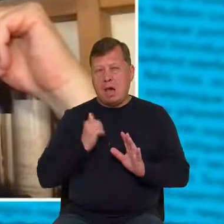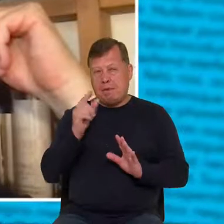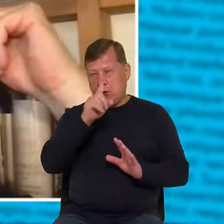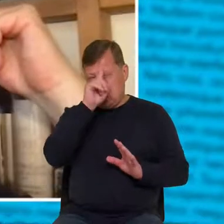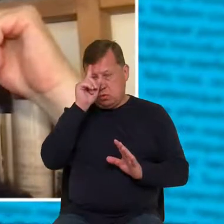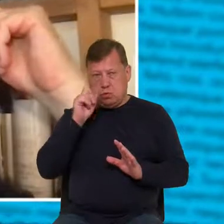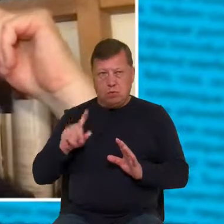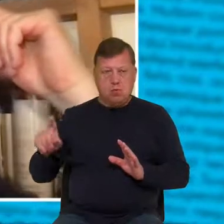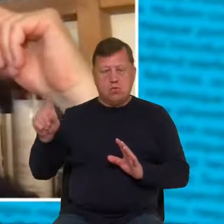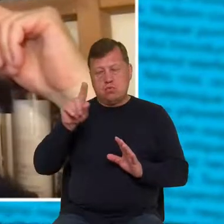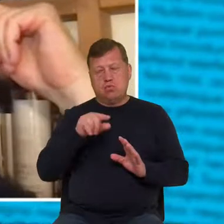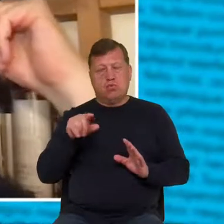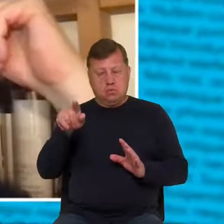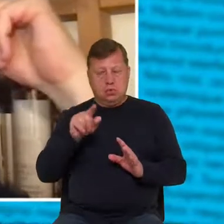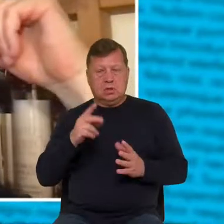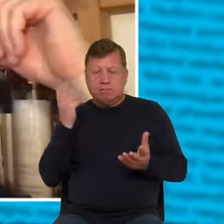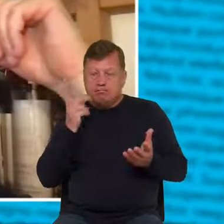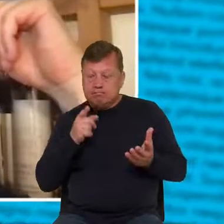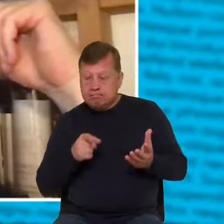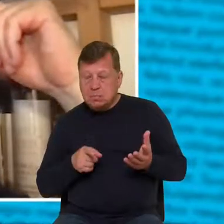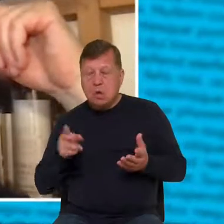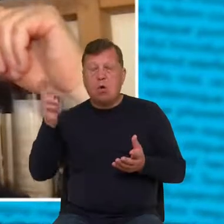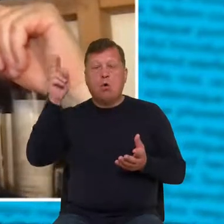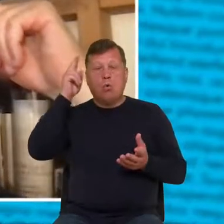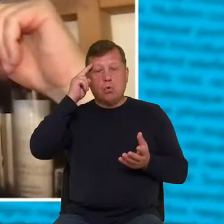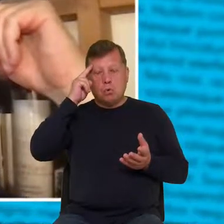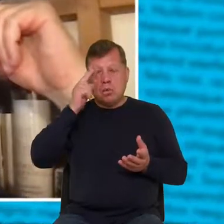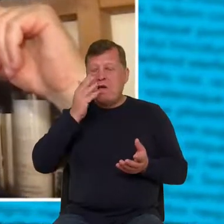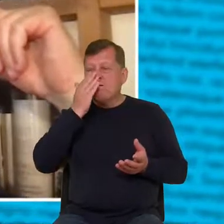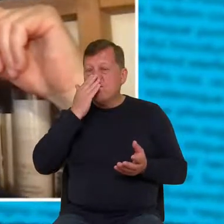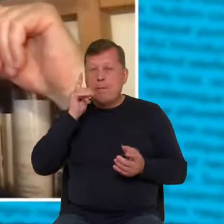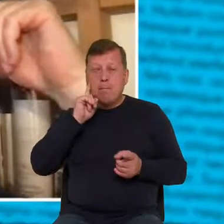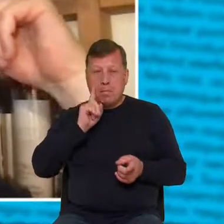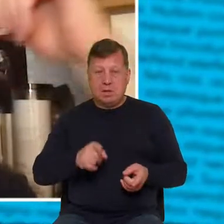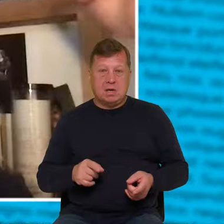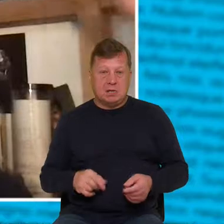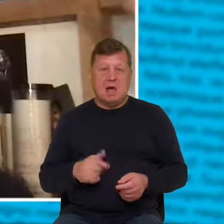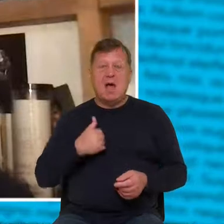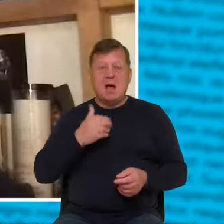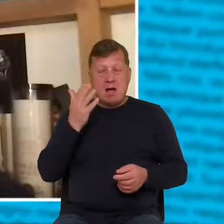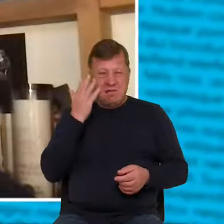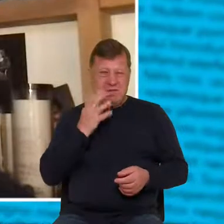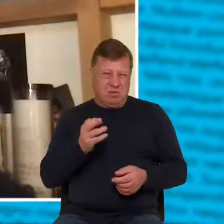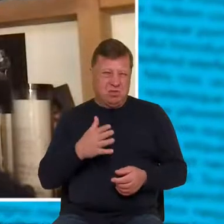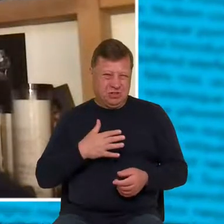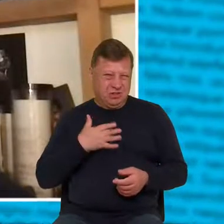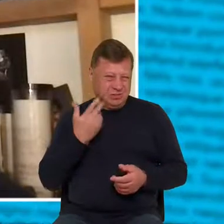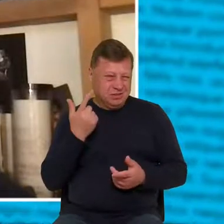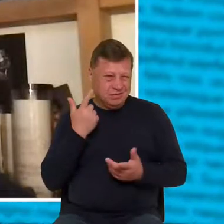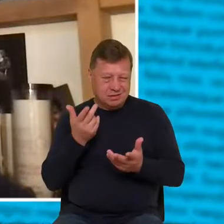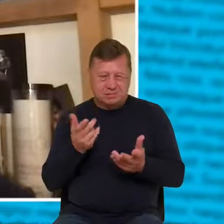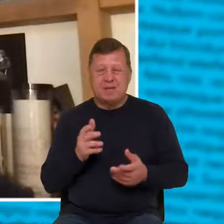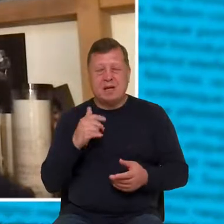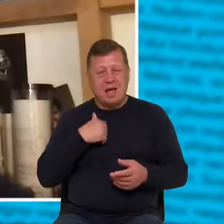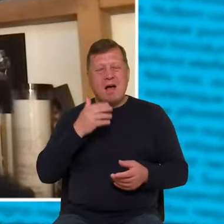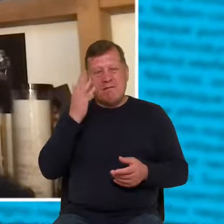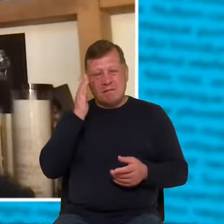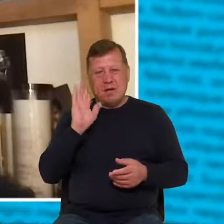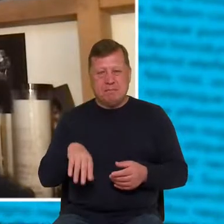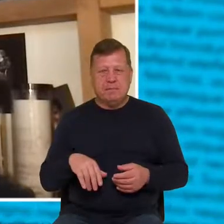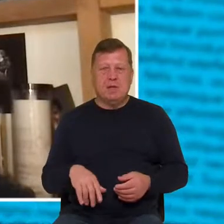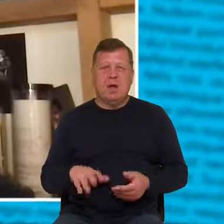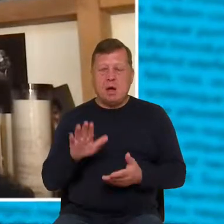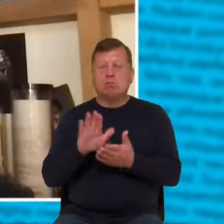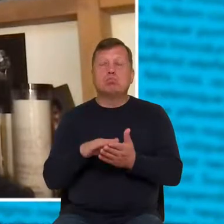czytelnikowi w sposób emocjonalny zrozumieć sedno prawdy. Brzmi to oczywiście skomplikowanie i dziwnie, zdaję sobie z tego sprawę, tak więc może